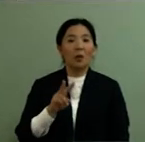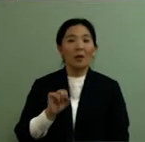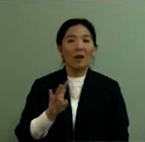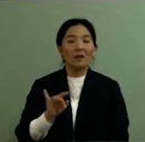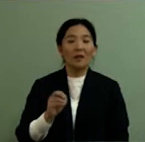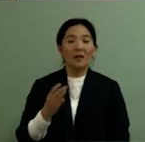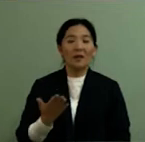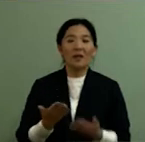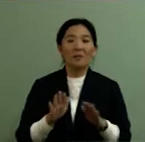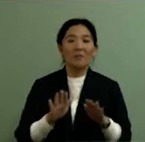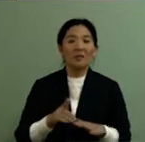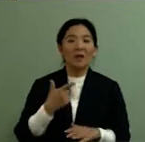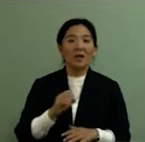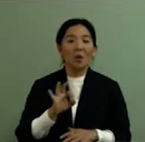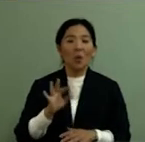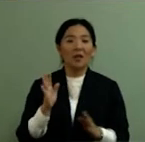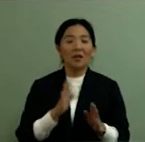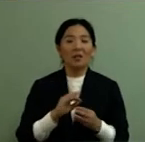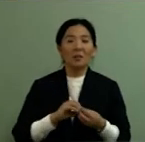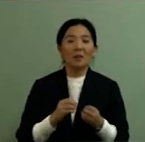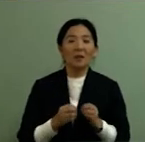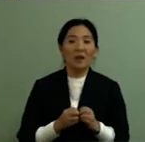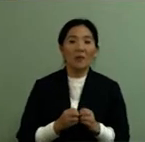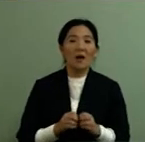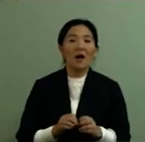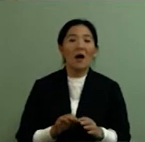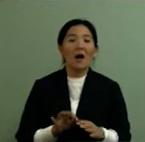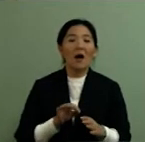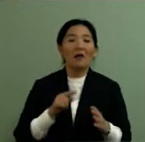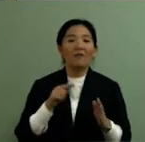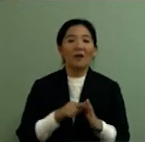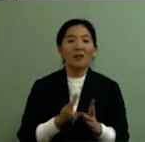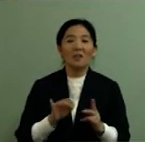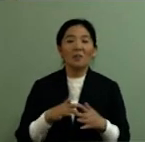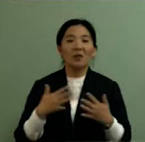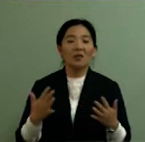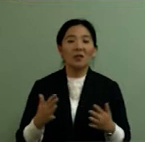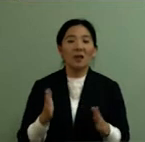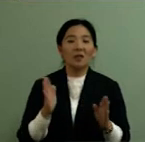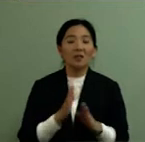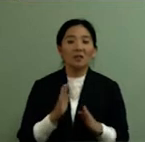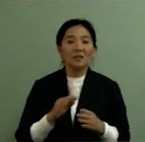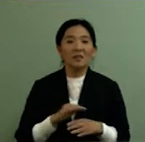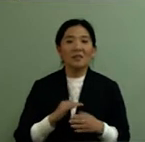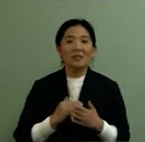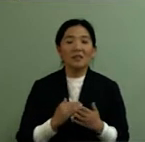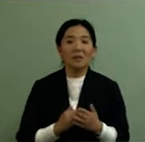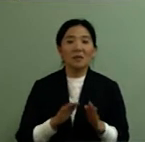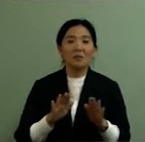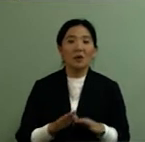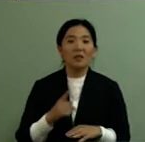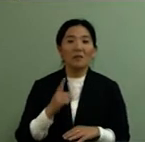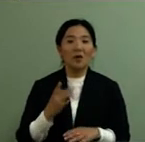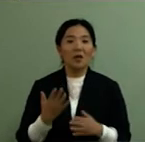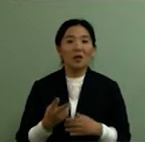Локальные или местные геоэкологические проблемы, охватывая небольшие геосистемы, расположены в пределах одного